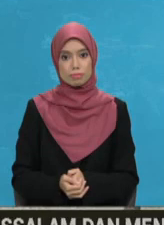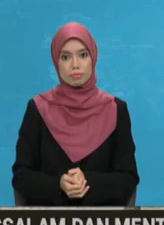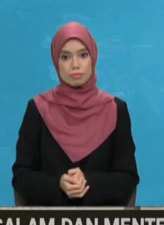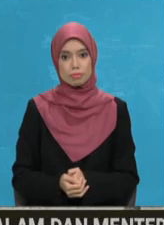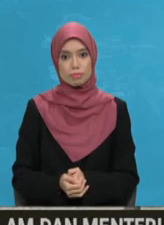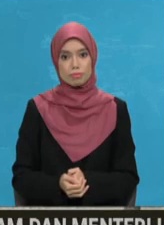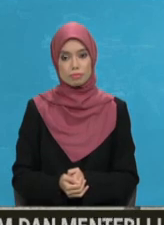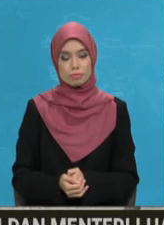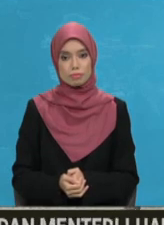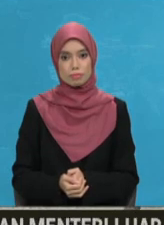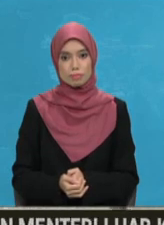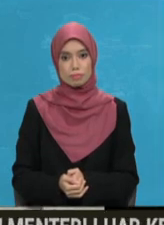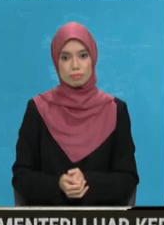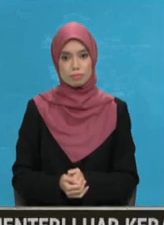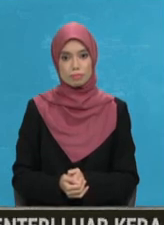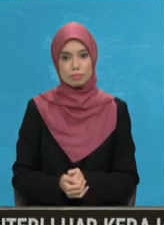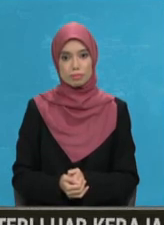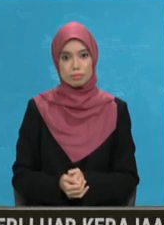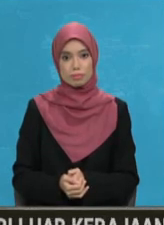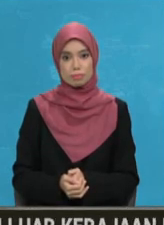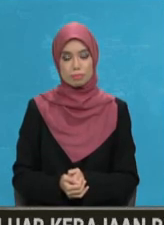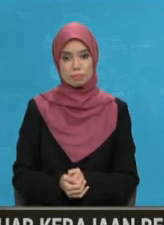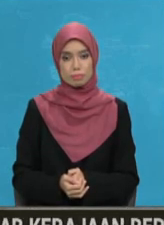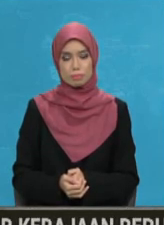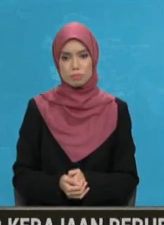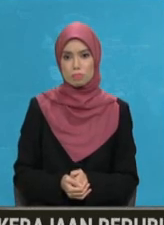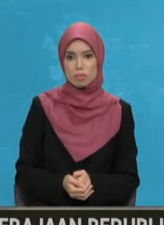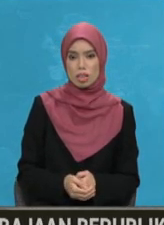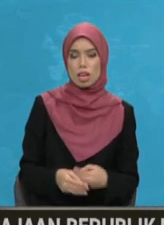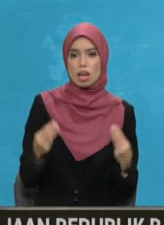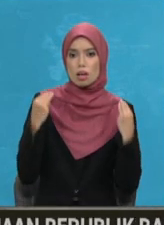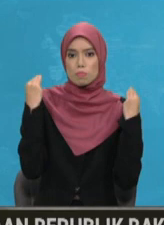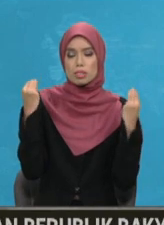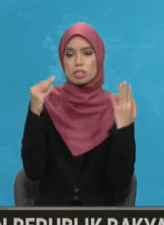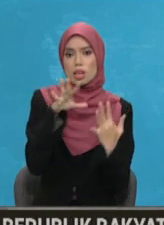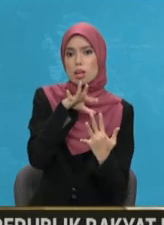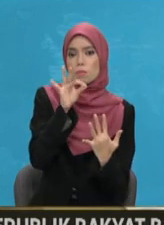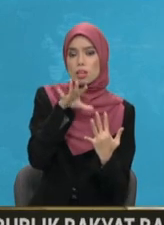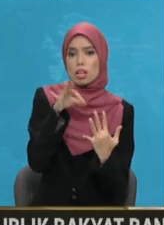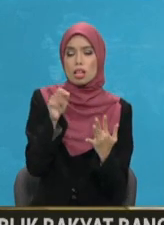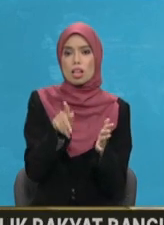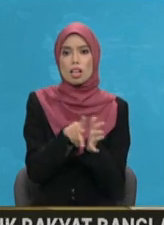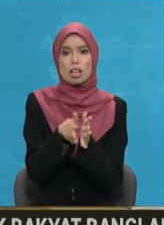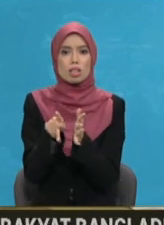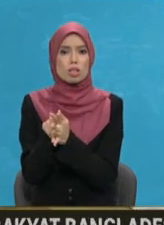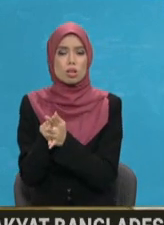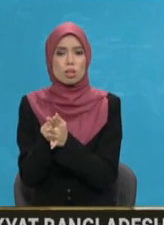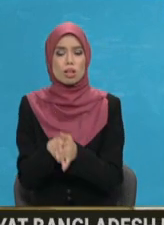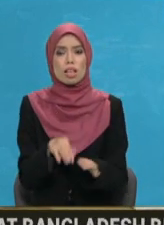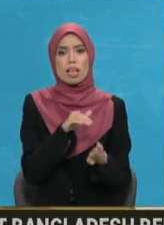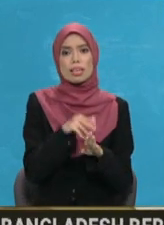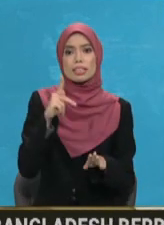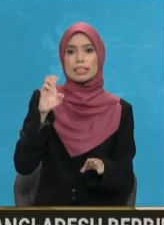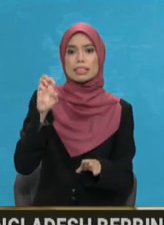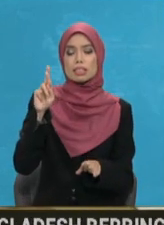perempuan satu laki-laki sementara itu majelis pengundian dan pemilihan calon penghulu mungkin cream